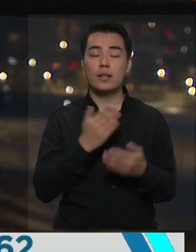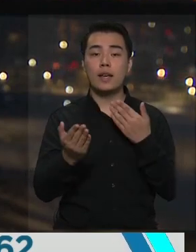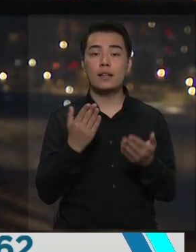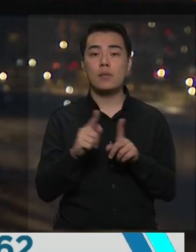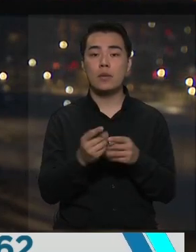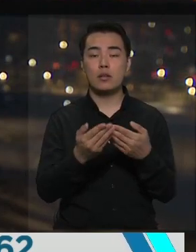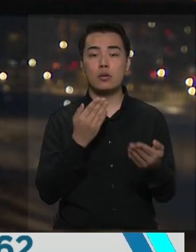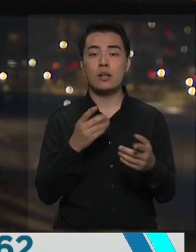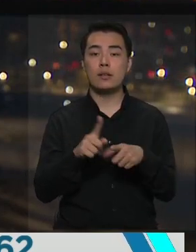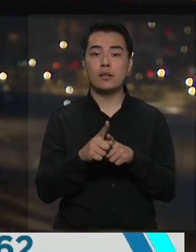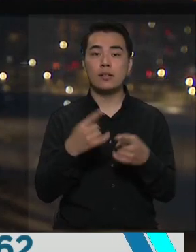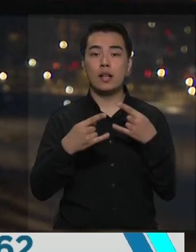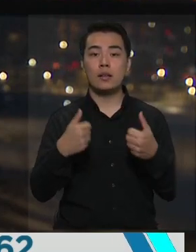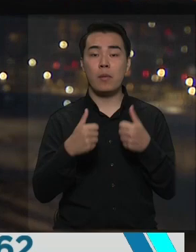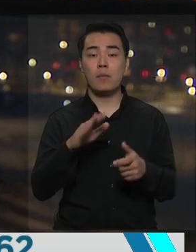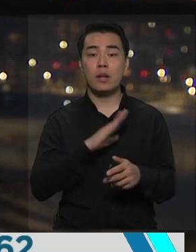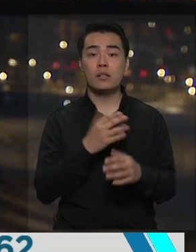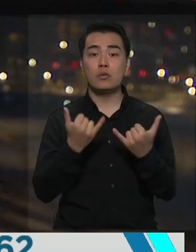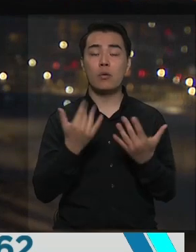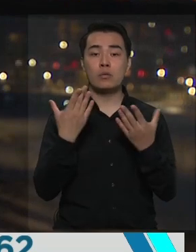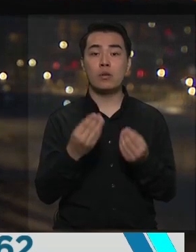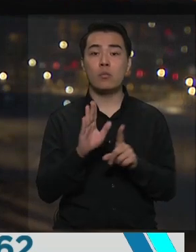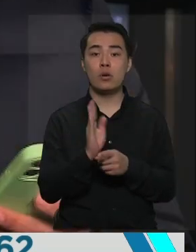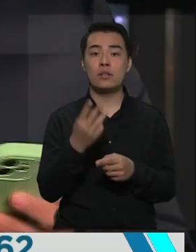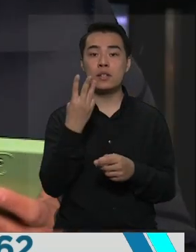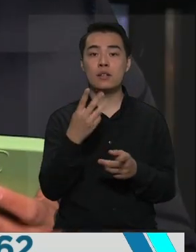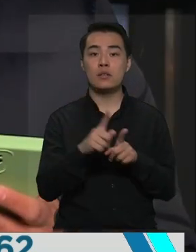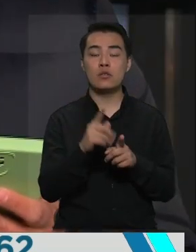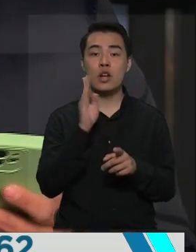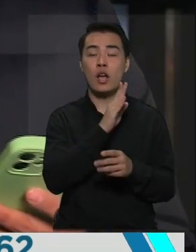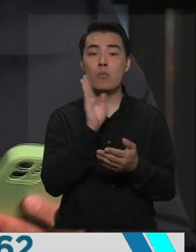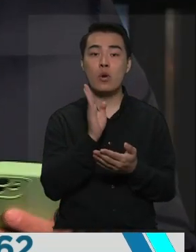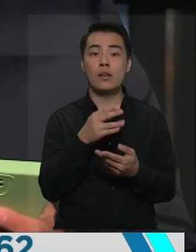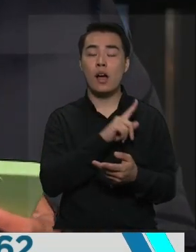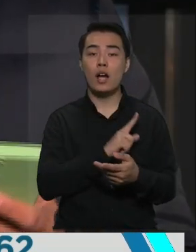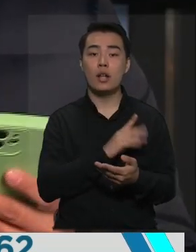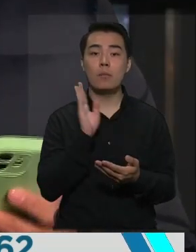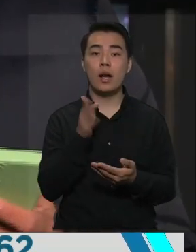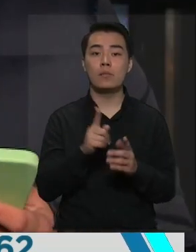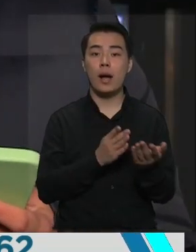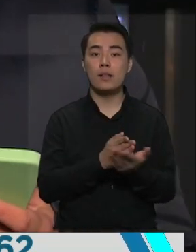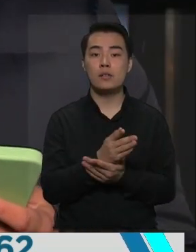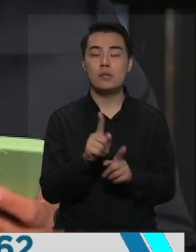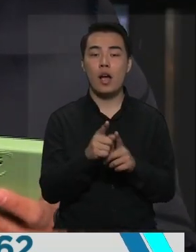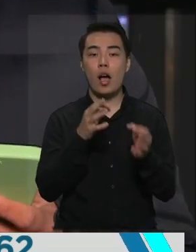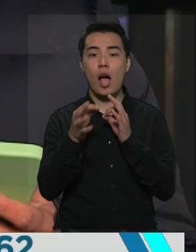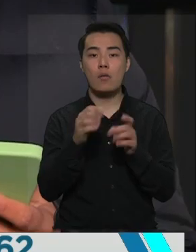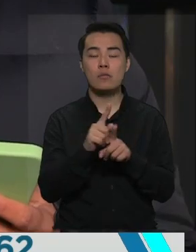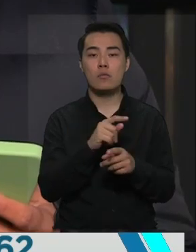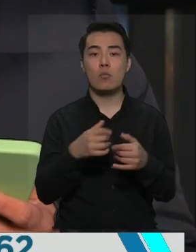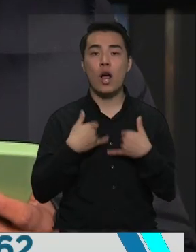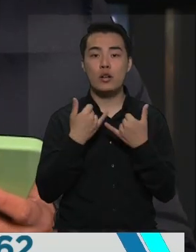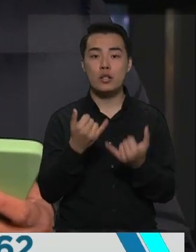предыдущие теледебаты прошли без женщин то сегодня их будет три поэтому политологи ожидают что диалог сложится более